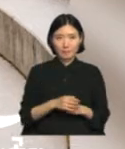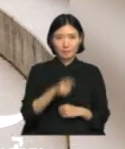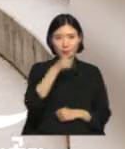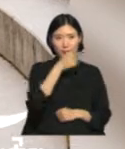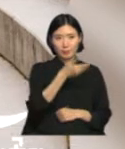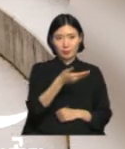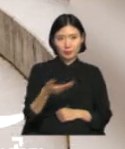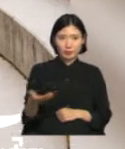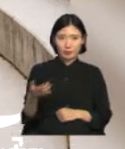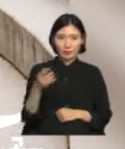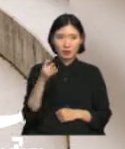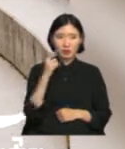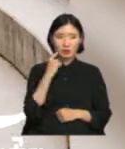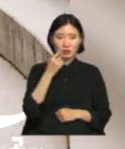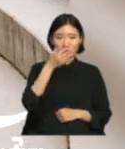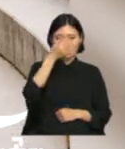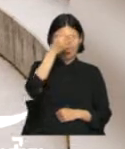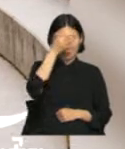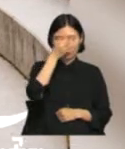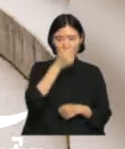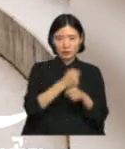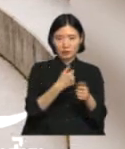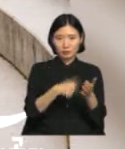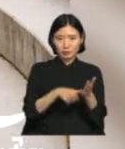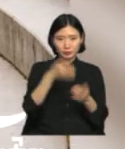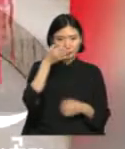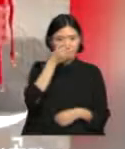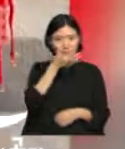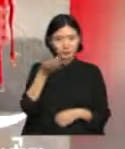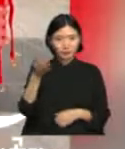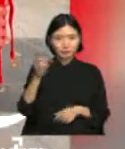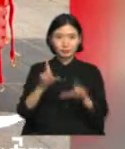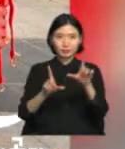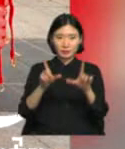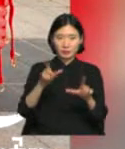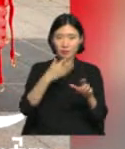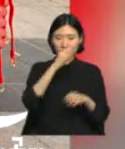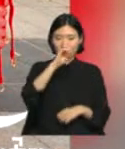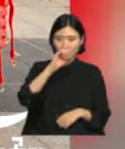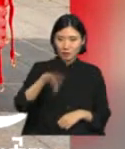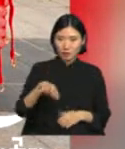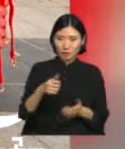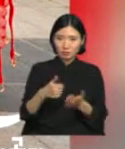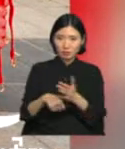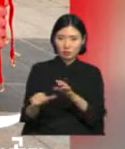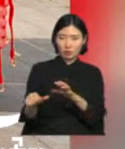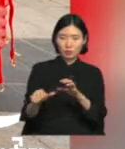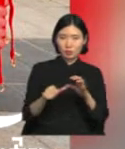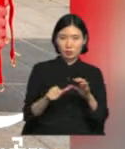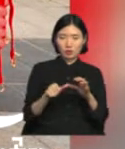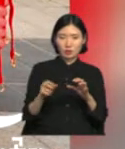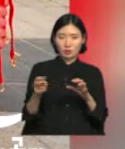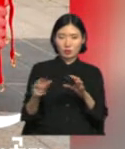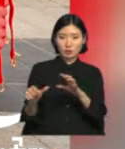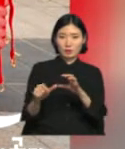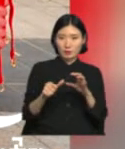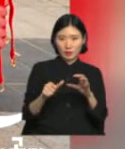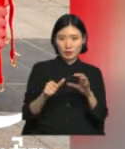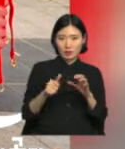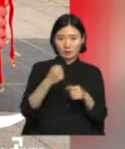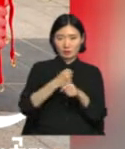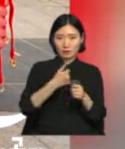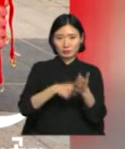청계천에 아기자기한 예술 작품이 전시되어 있습니다. 폐자원과 폐자재를 활용한 업사이클 작품